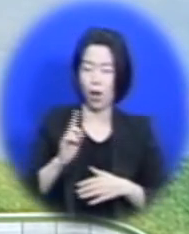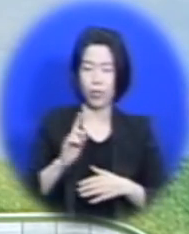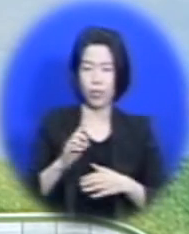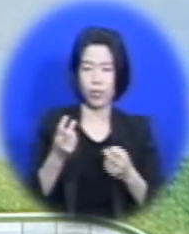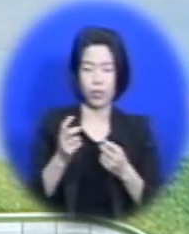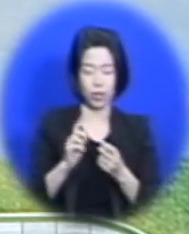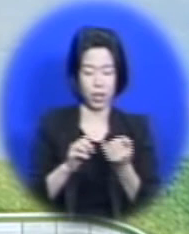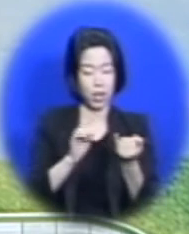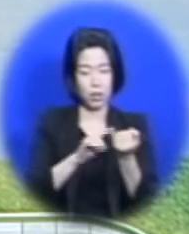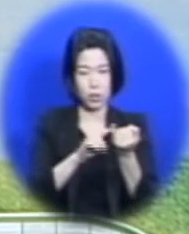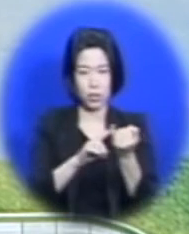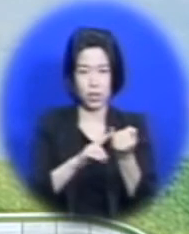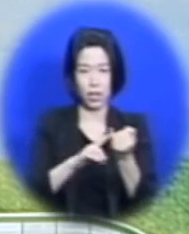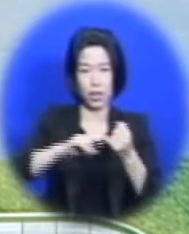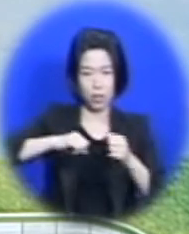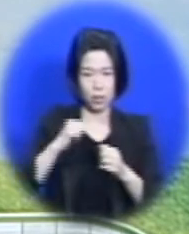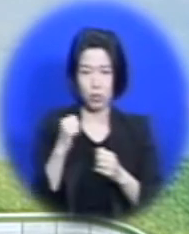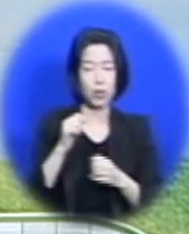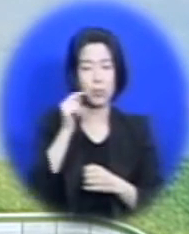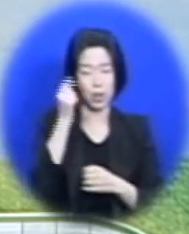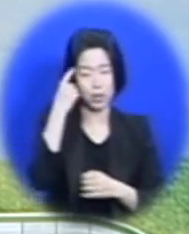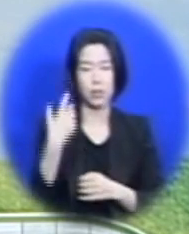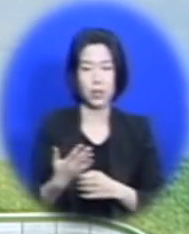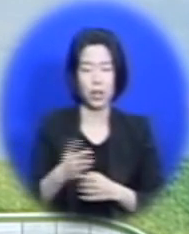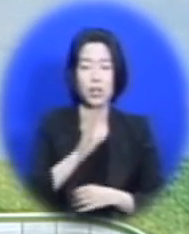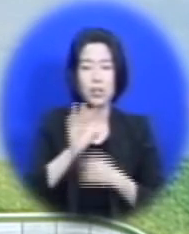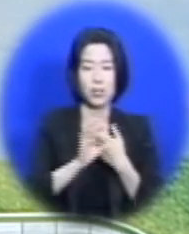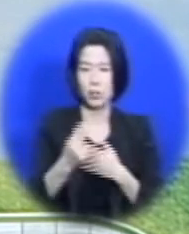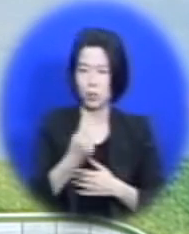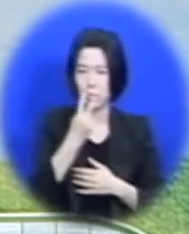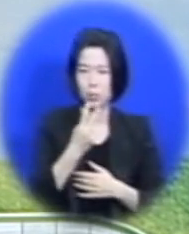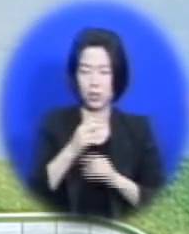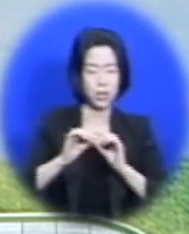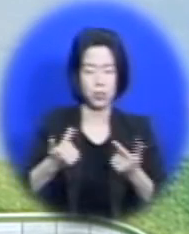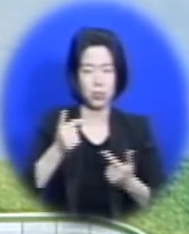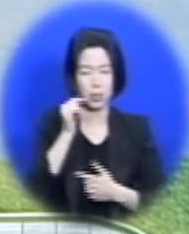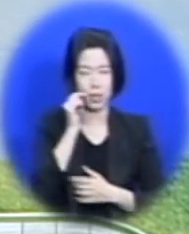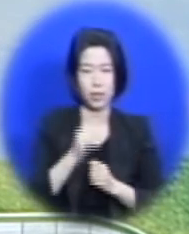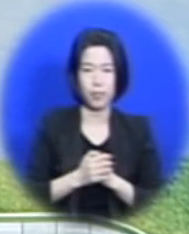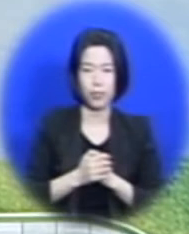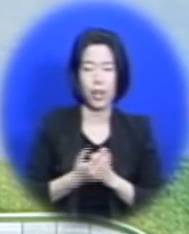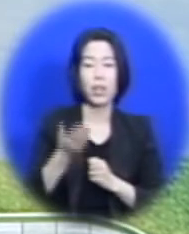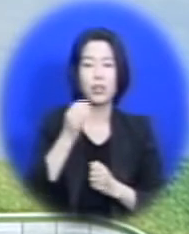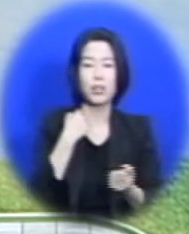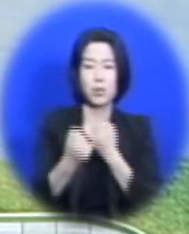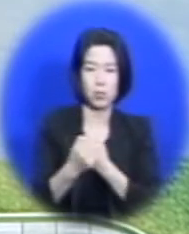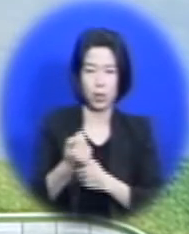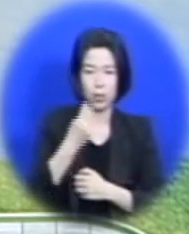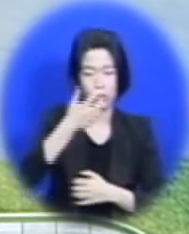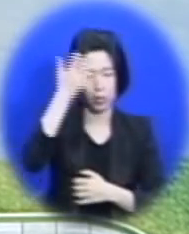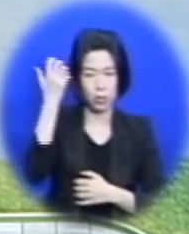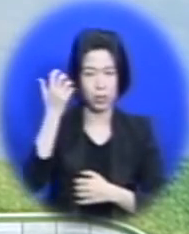주인의 요구를 거절합니까? 그랬다가는 목숨이 살아남지도 못하지. 그런데도 요셉은 거절합니다.